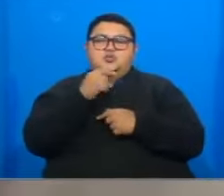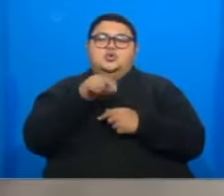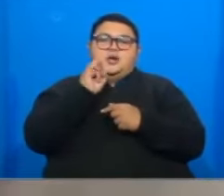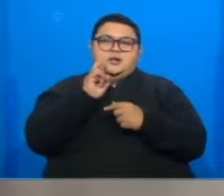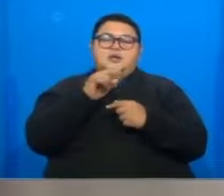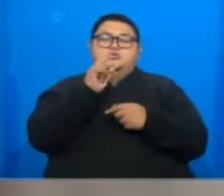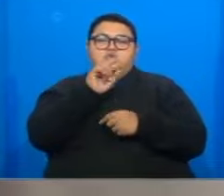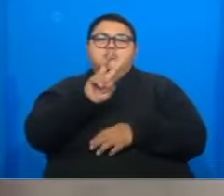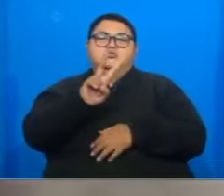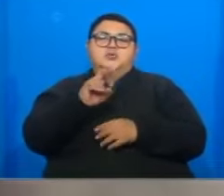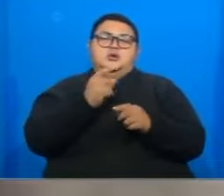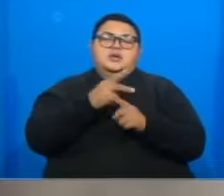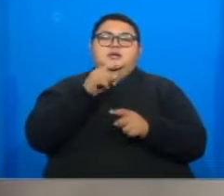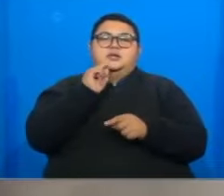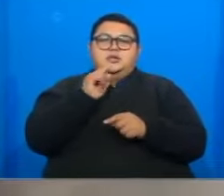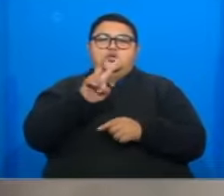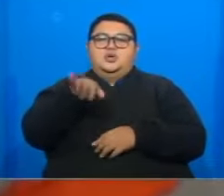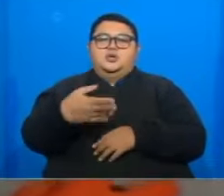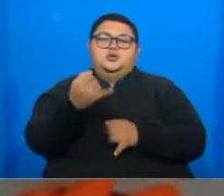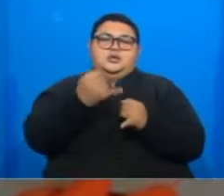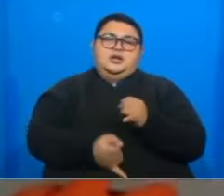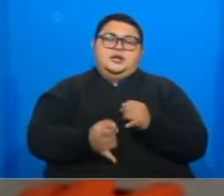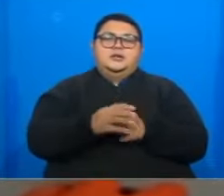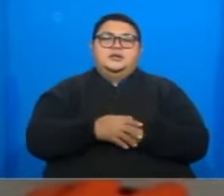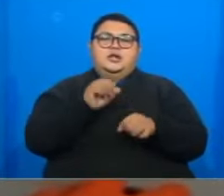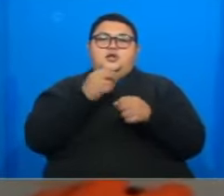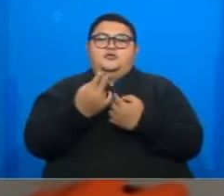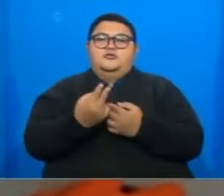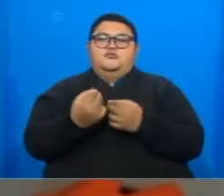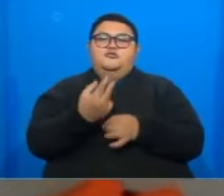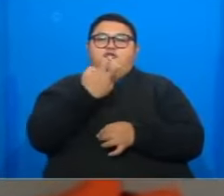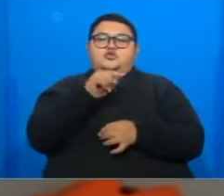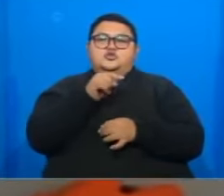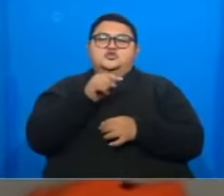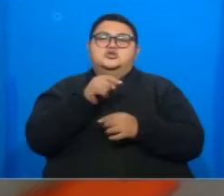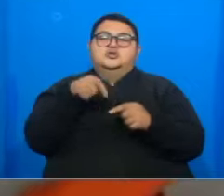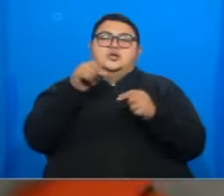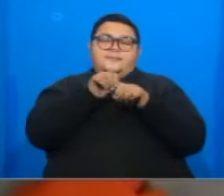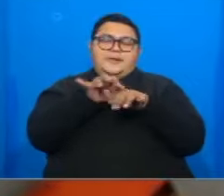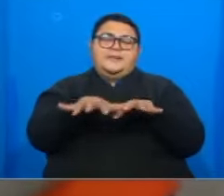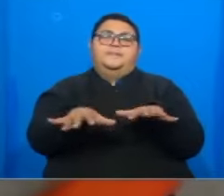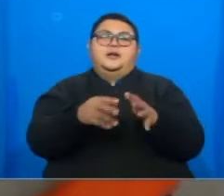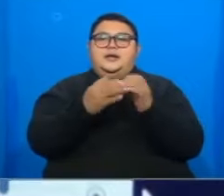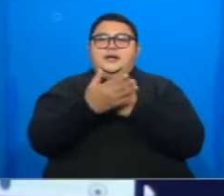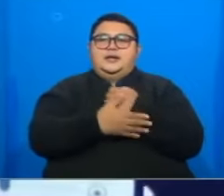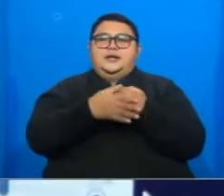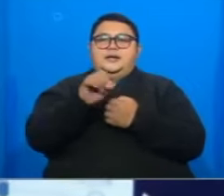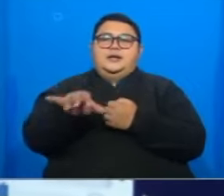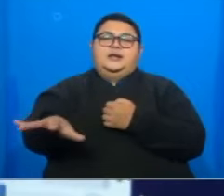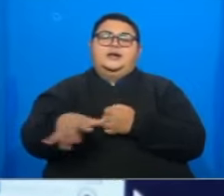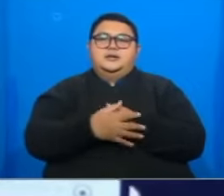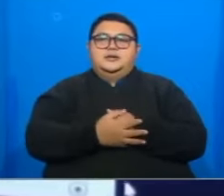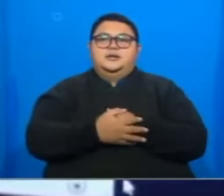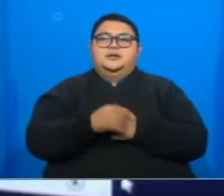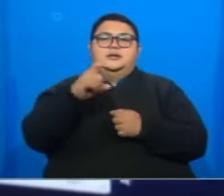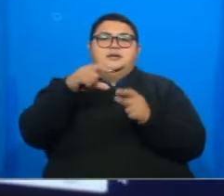kedua kalinya dalam 2 tahun terakhir setelah wabah infeksi virus di Republik Demokratik Kongo menyebar ke negara-negara tetangga.